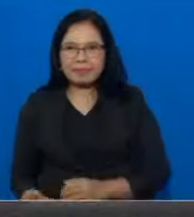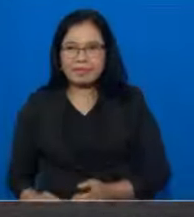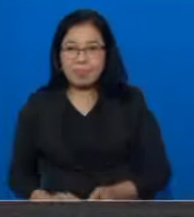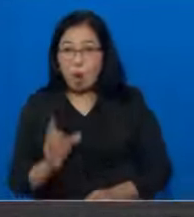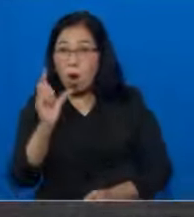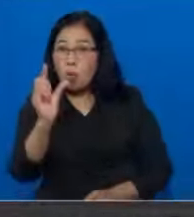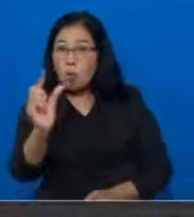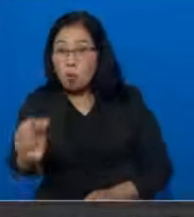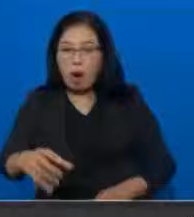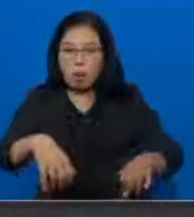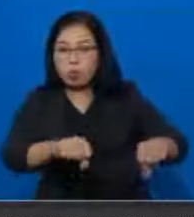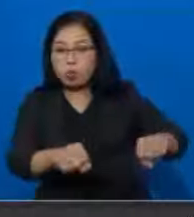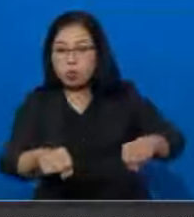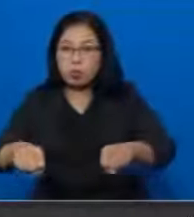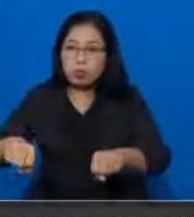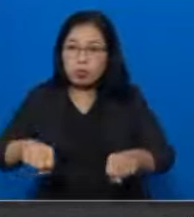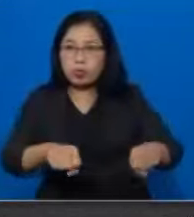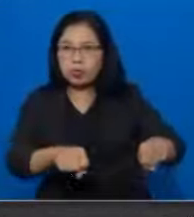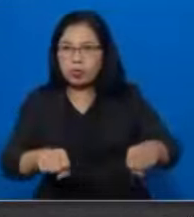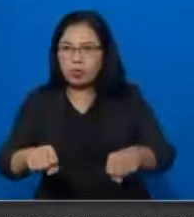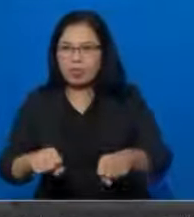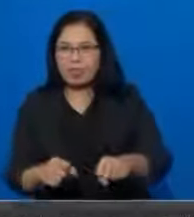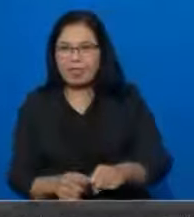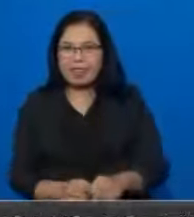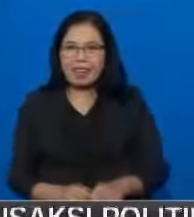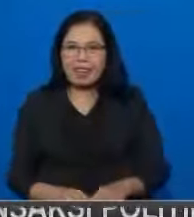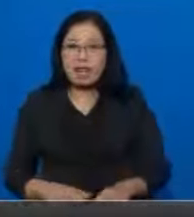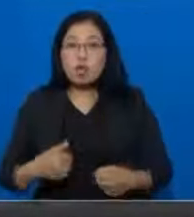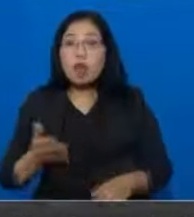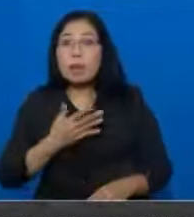Pak Ajis memacu motor sedikit lebih cepat untuk mengejar waktu.